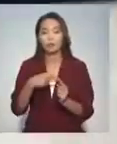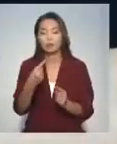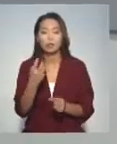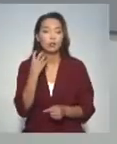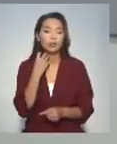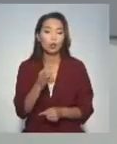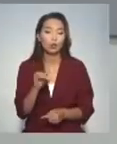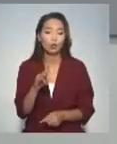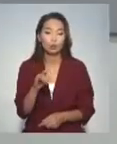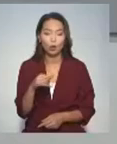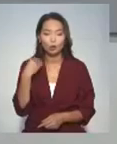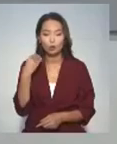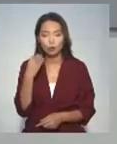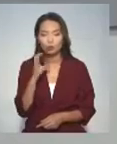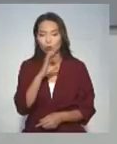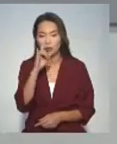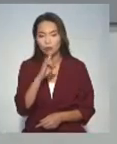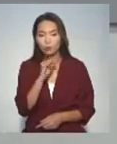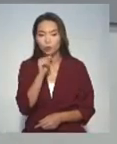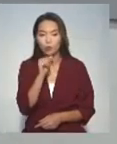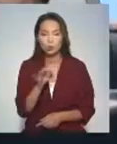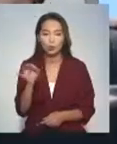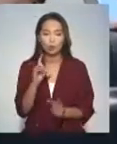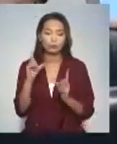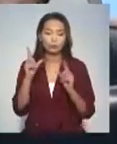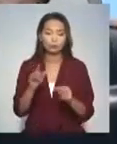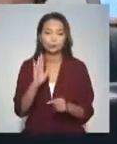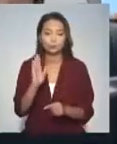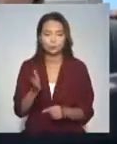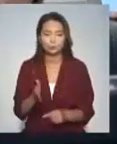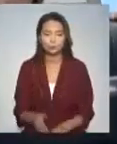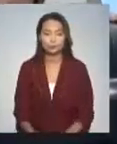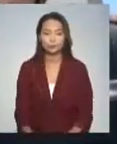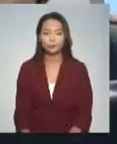Қызылорда, Ұлытау, Түркістан, Солтүстік Қазақстан, Қостанай облысының сайлаушыларымен кездесу өткізбек.